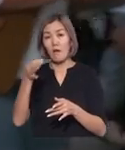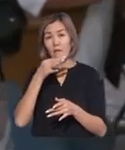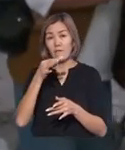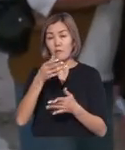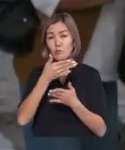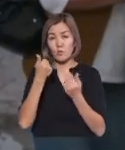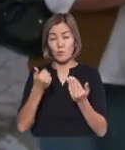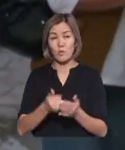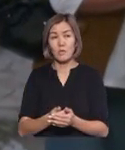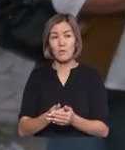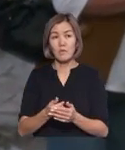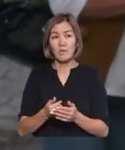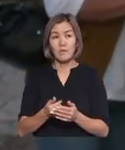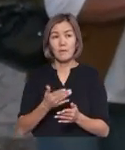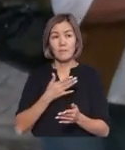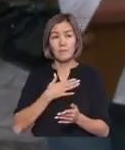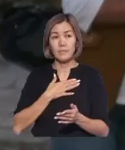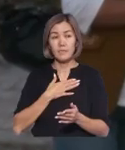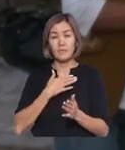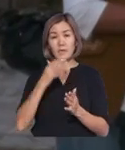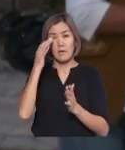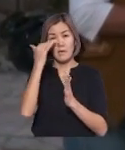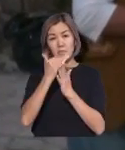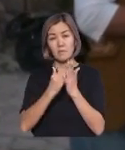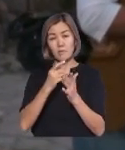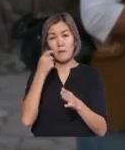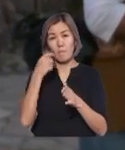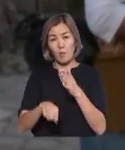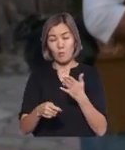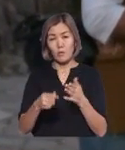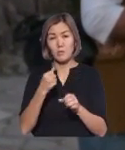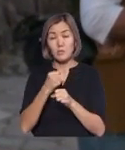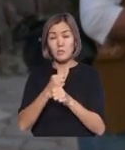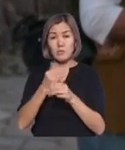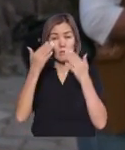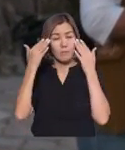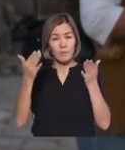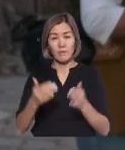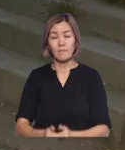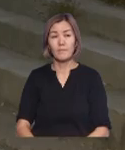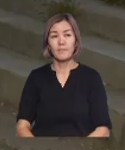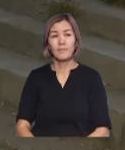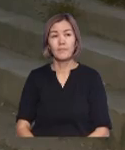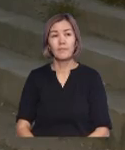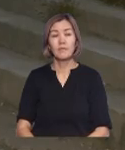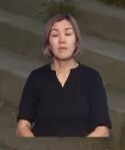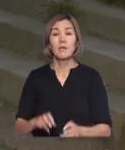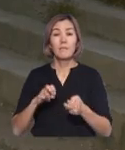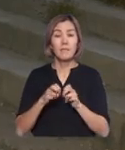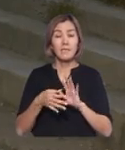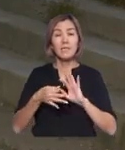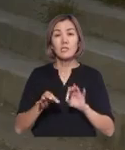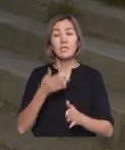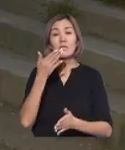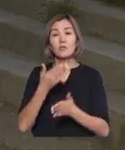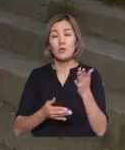тұтқасын көтермейді. Онымен қоймай, бізді қара тізімге салып тастаған. Не жасарымды, не істерімді білмеймін. Мәселенің мән-жайын